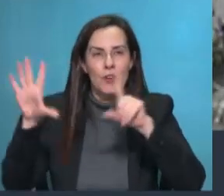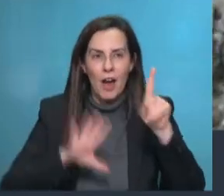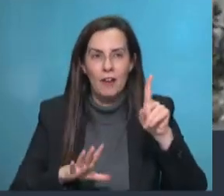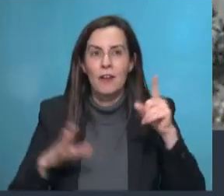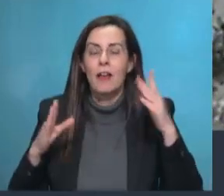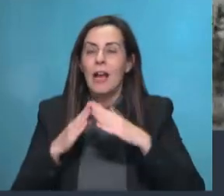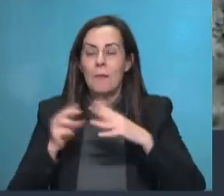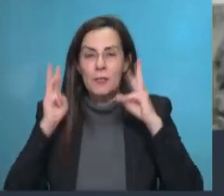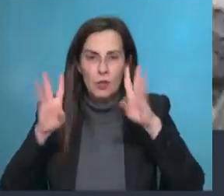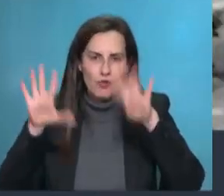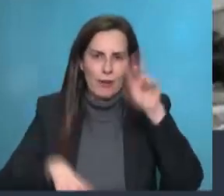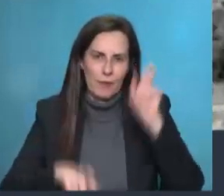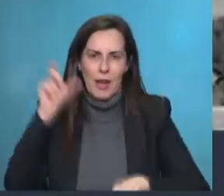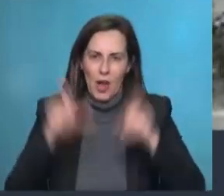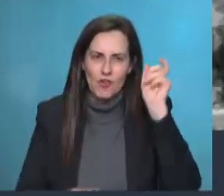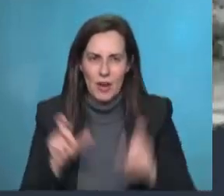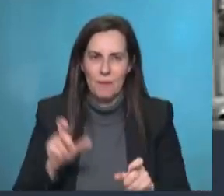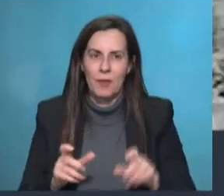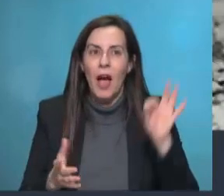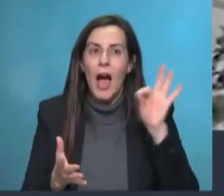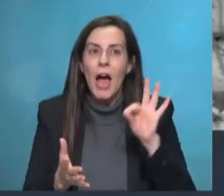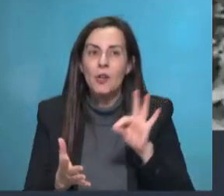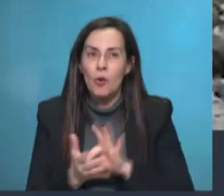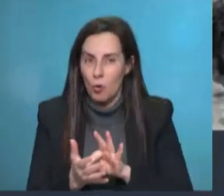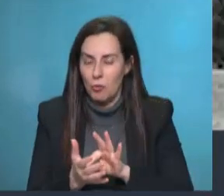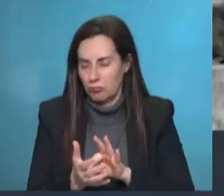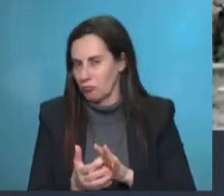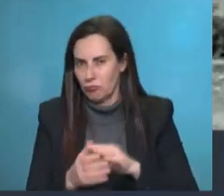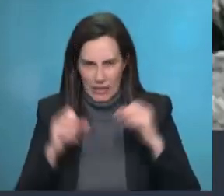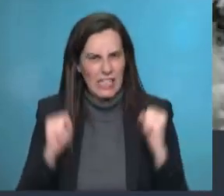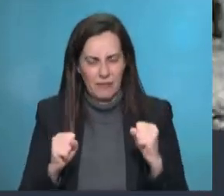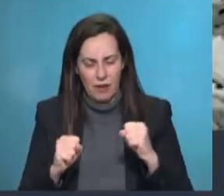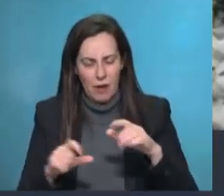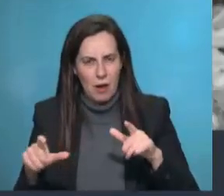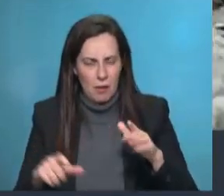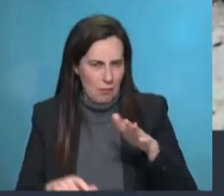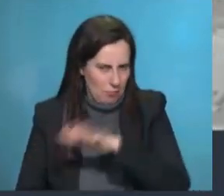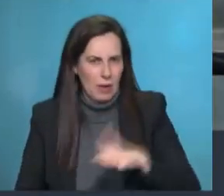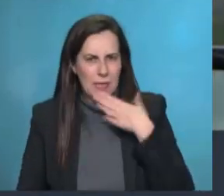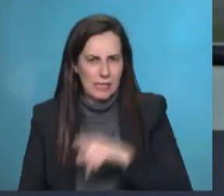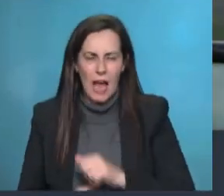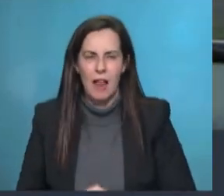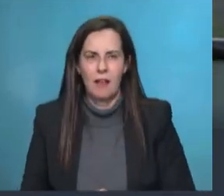בסדרות 9000 תושבים הנקודה ניצבת לכאורה יציבה במפת היישובים